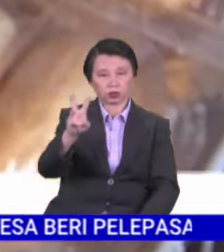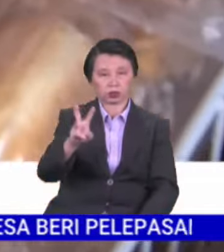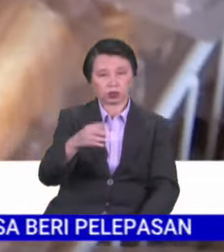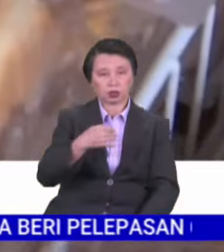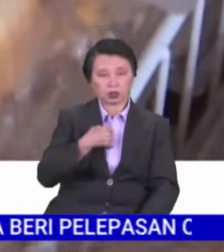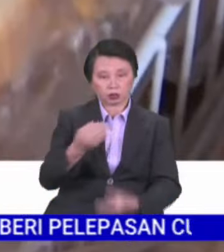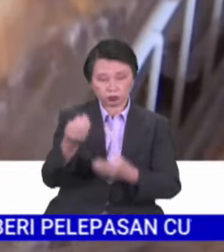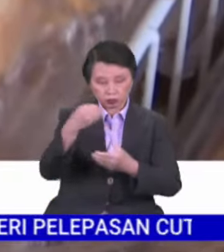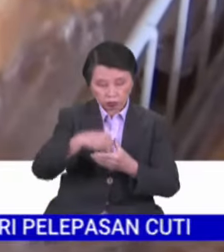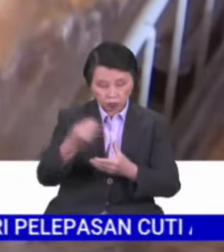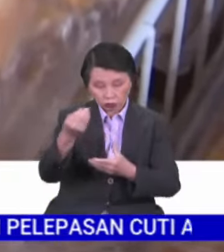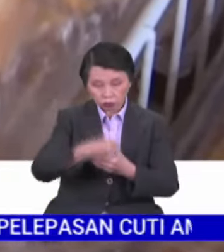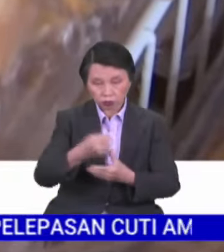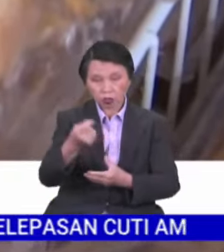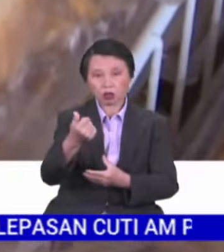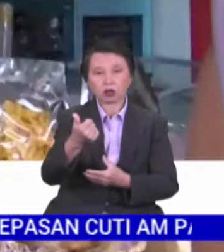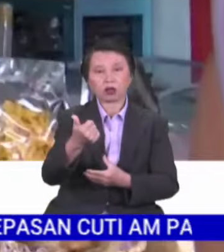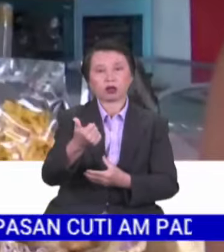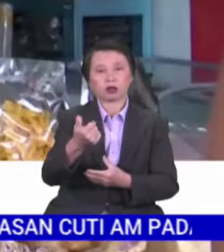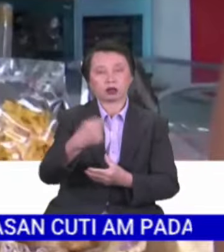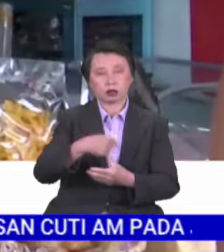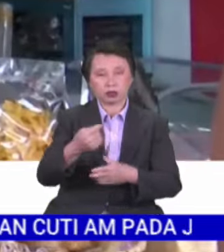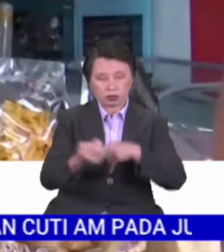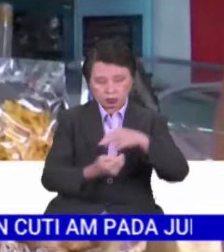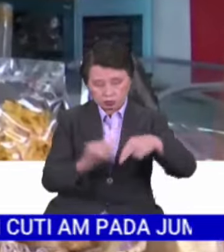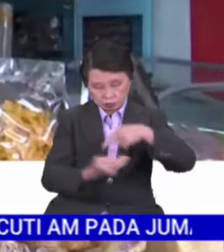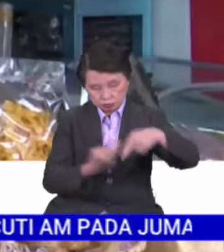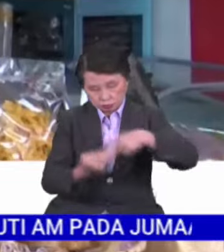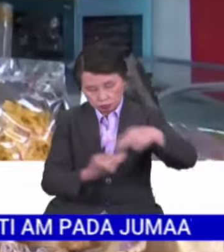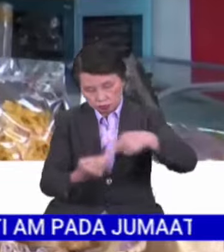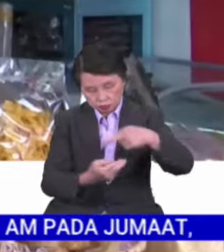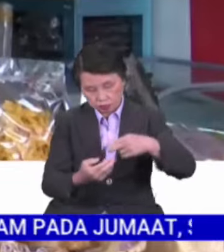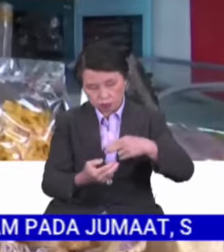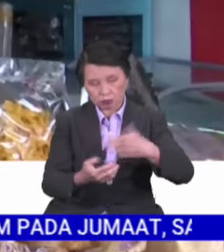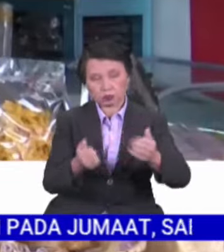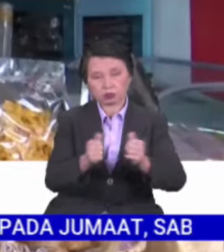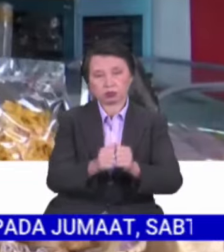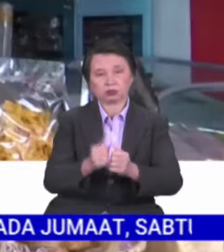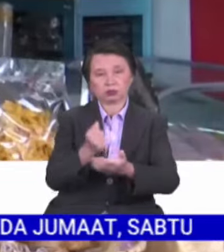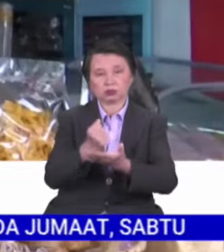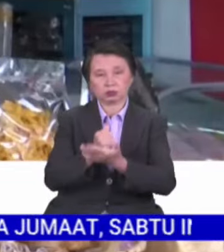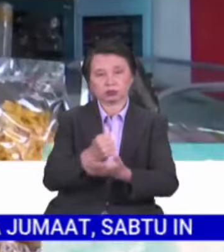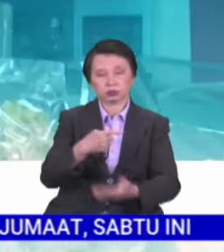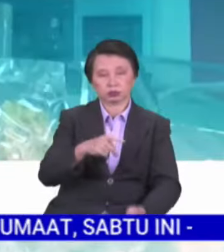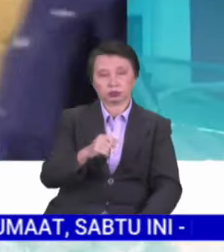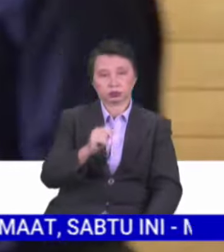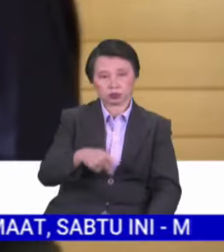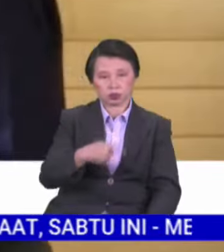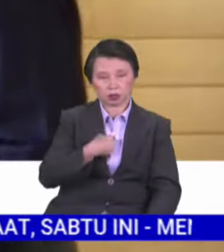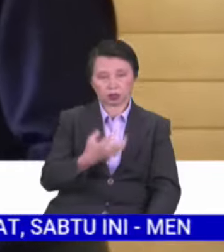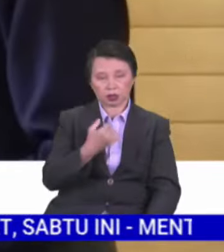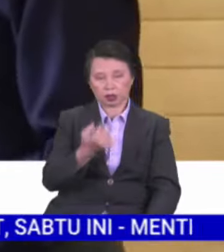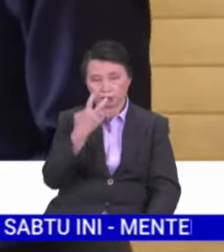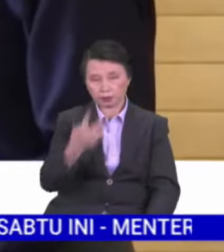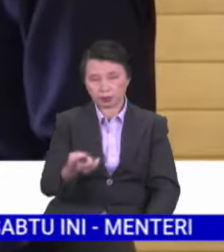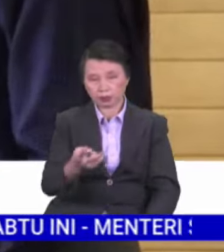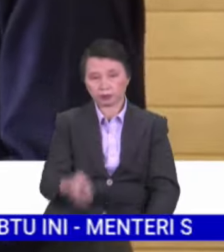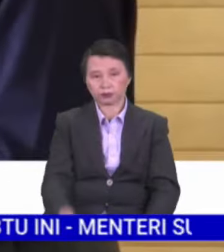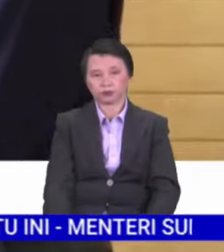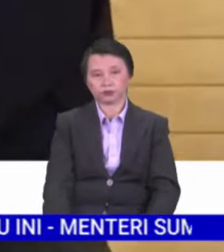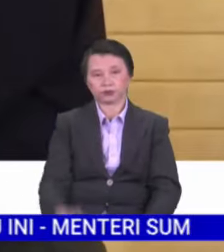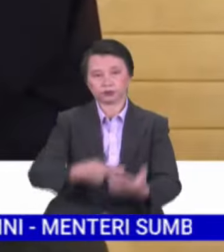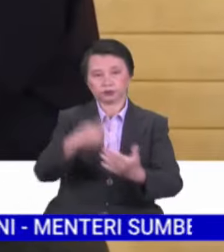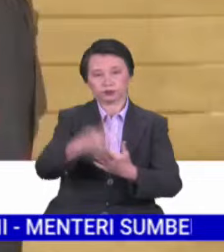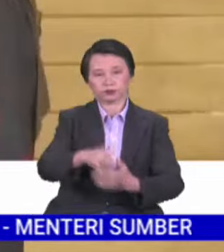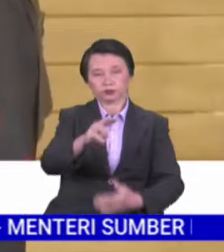duit masuk GKP. Saya beli mixer pertama, mixer saya kata rosak tu. Dengan bantuan GKP ni, saya nak biar you nampak. Terdahulu, program